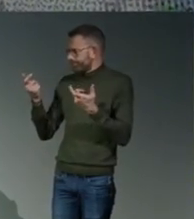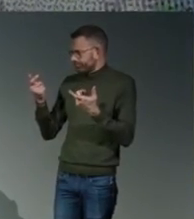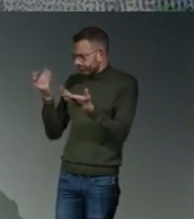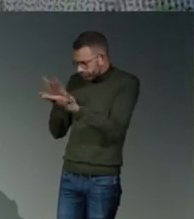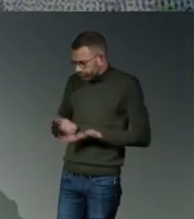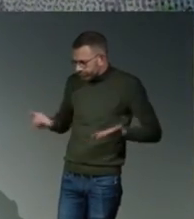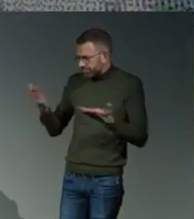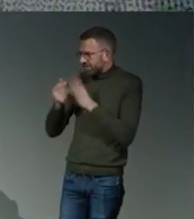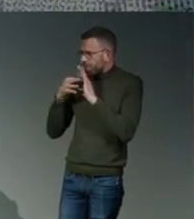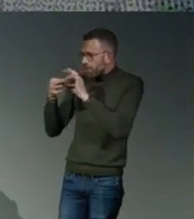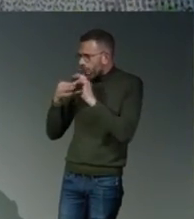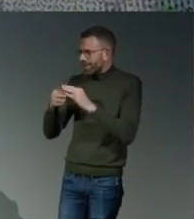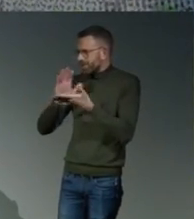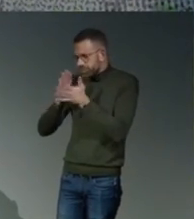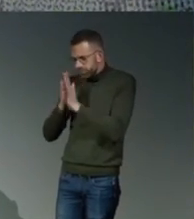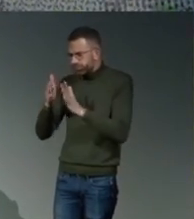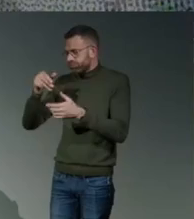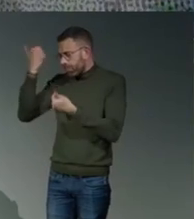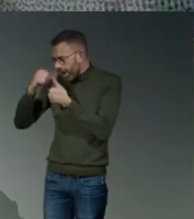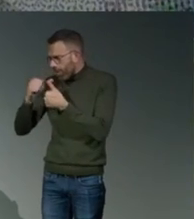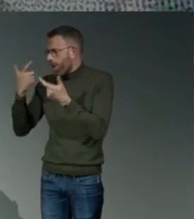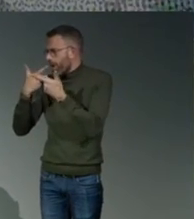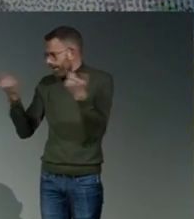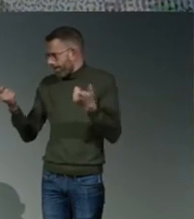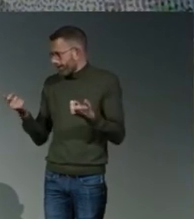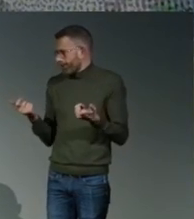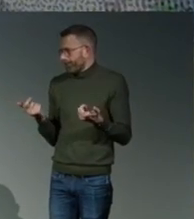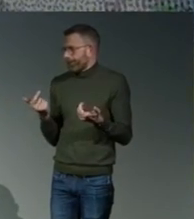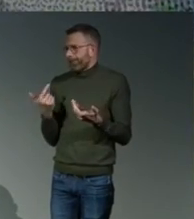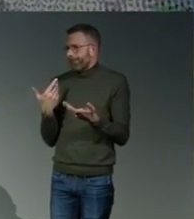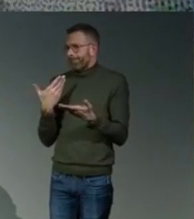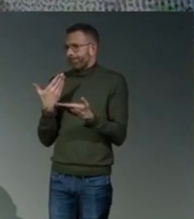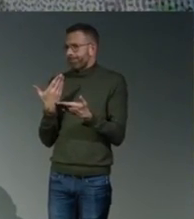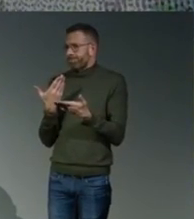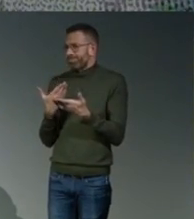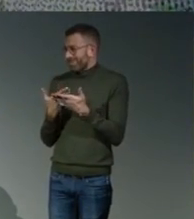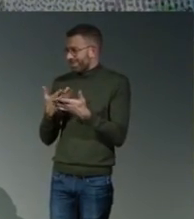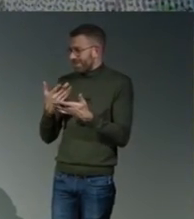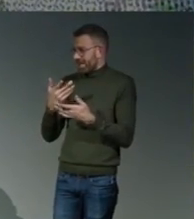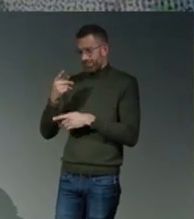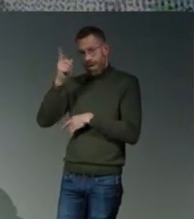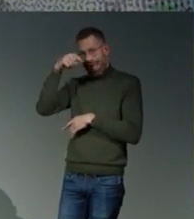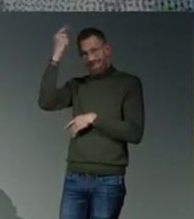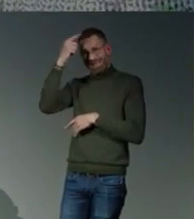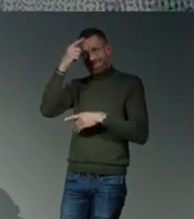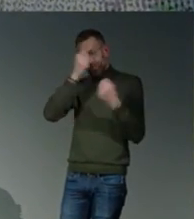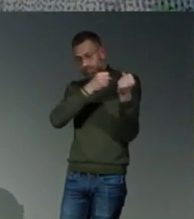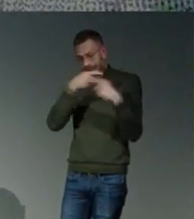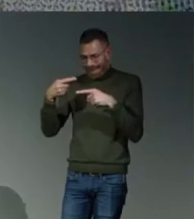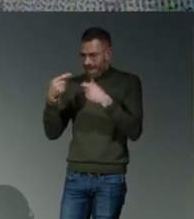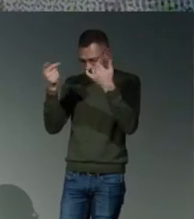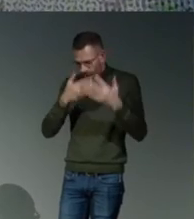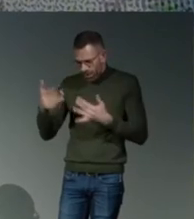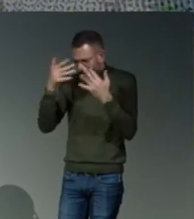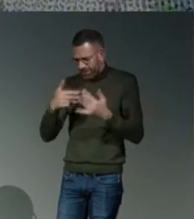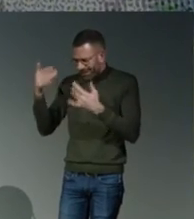situations relationnelles, pratiques, dans des mémoires, etc. Enfin, je veux dire par là que cette conception de l'intelligence comme étant réductible au calcul